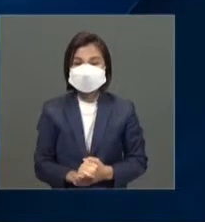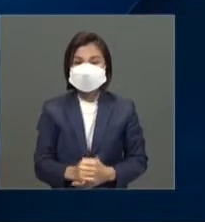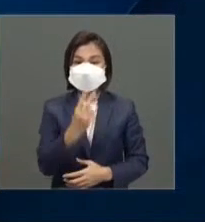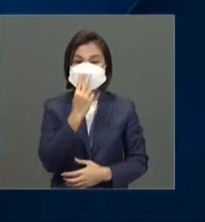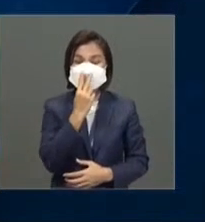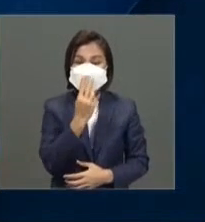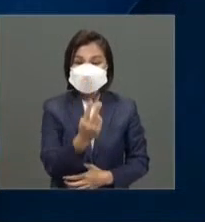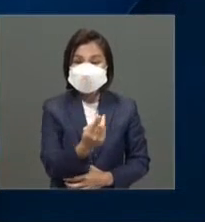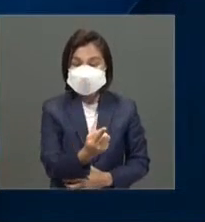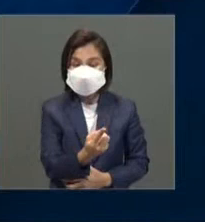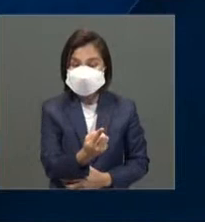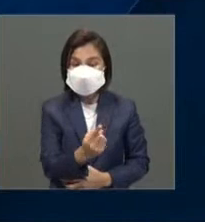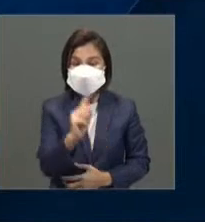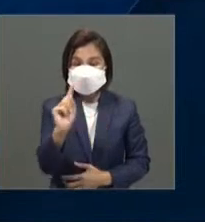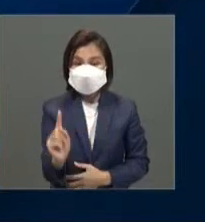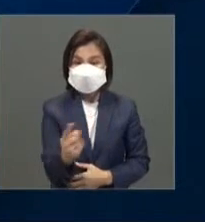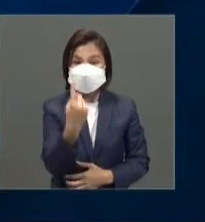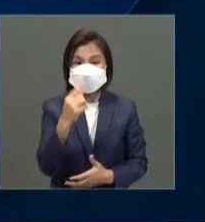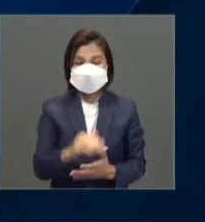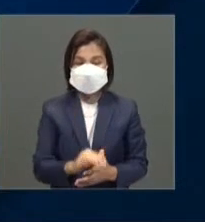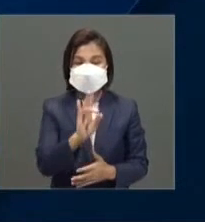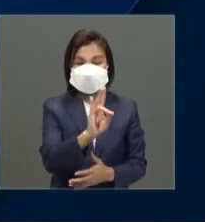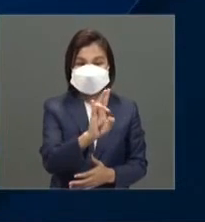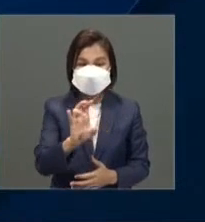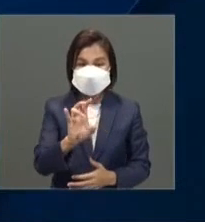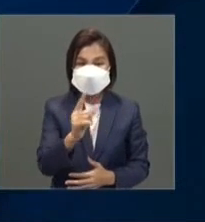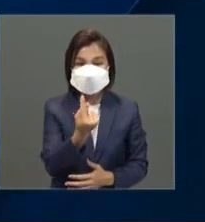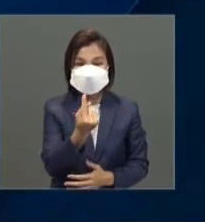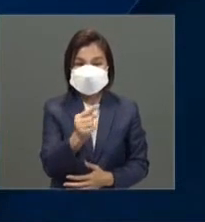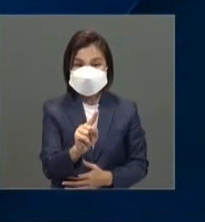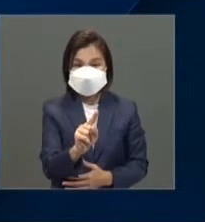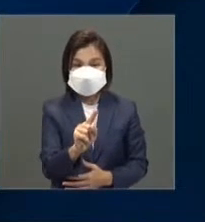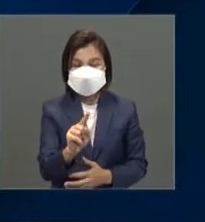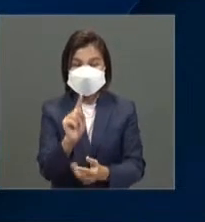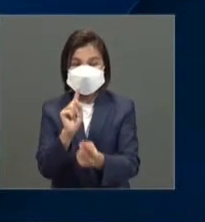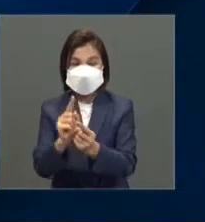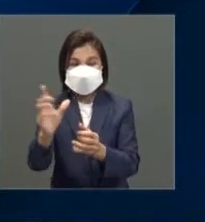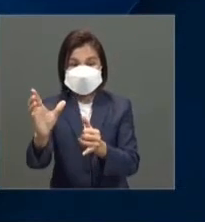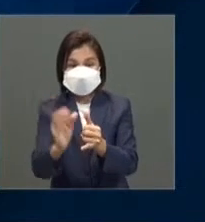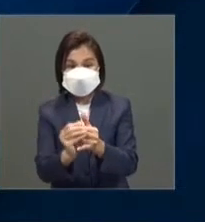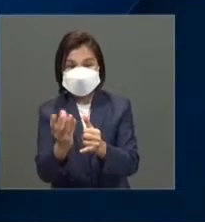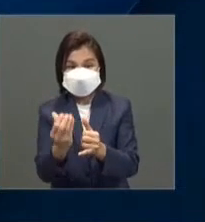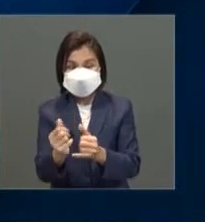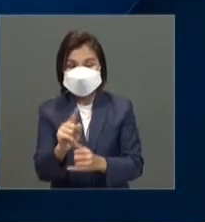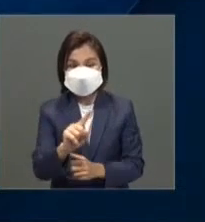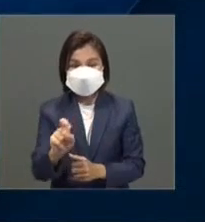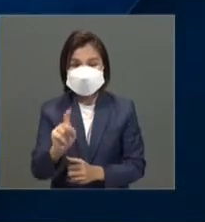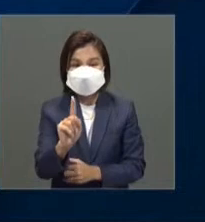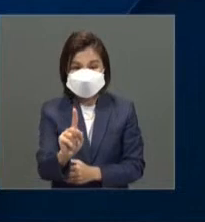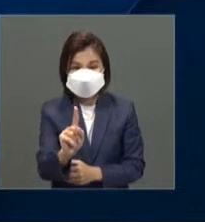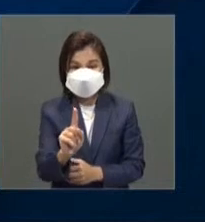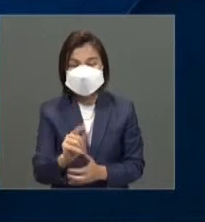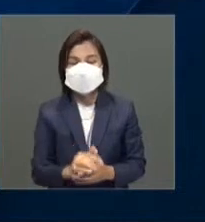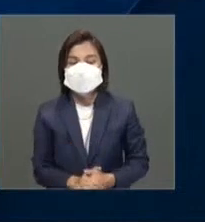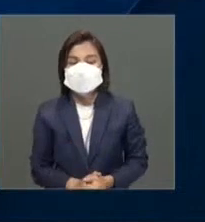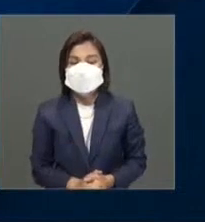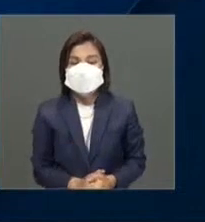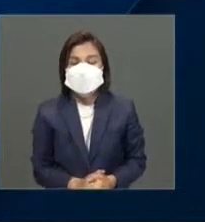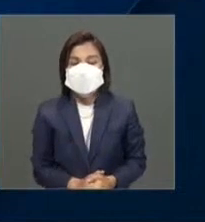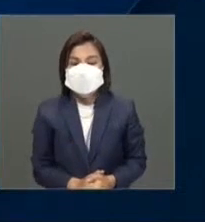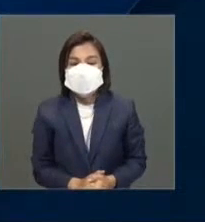พบเพิ่มขึ้นมาอีกนะครับไปตรวจ711รายนะครับเพิ่มพบติดเชื้อเพิ่ม101รายนะ